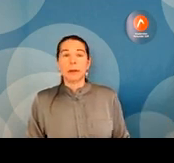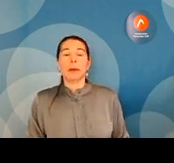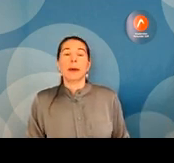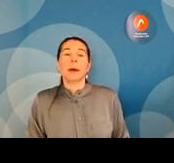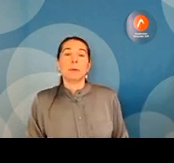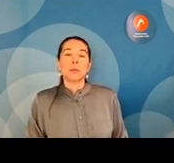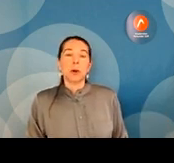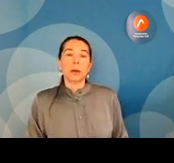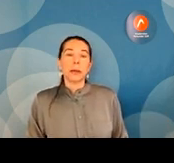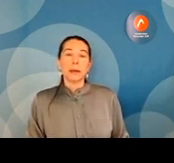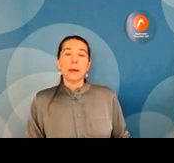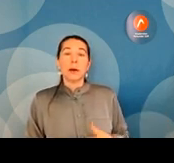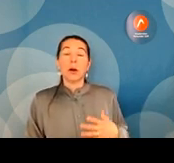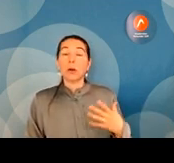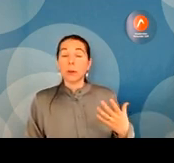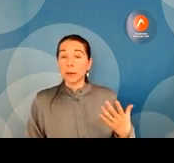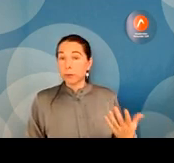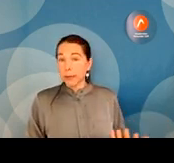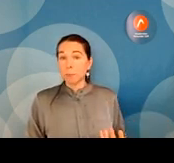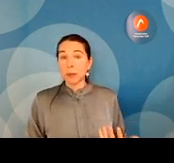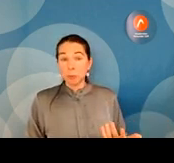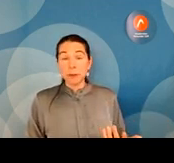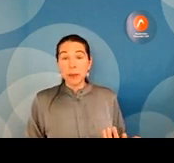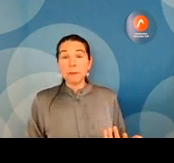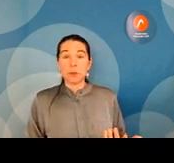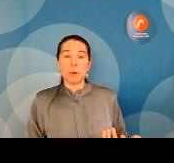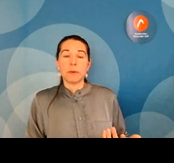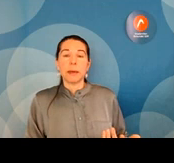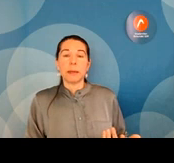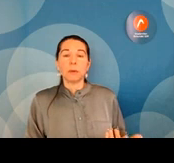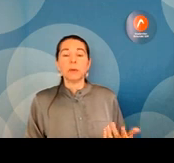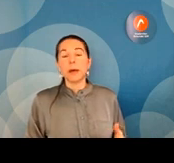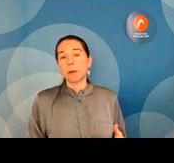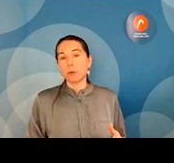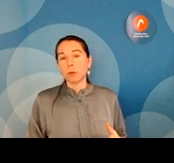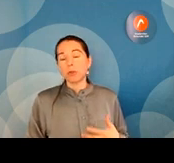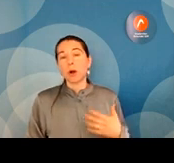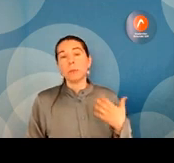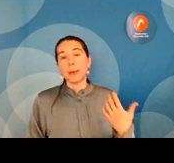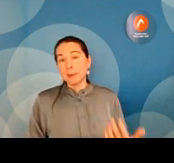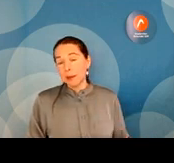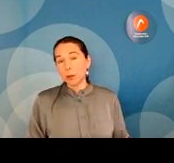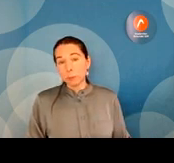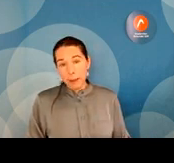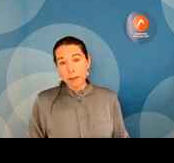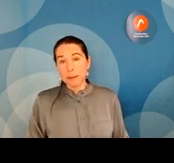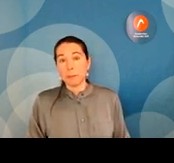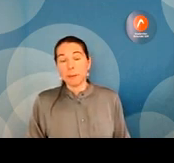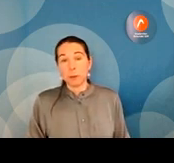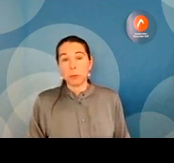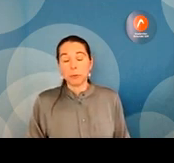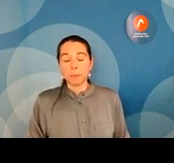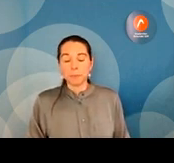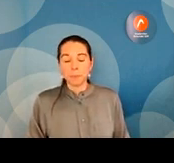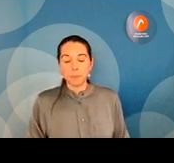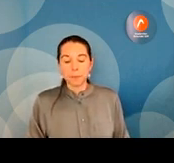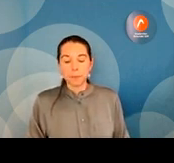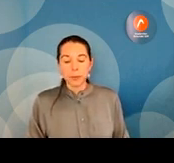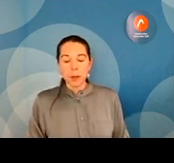erfaren arbetstagare har då kanske fler perspektiv som man väger in. Och därför också tar mer genomtänkta